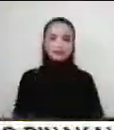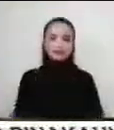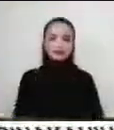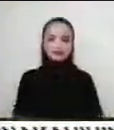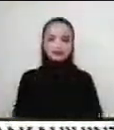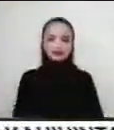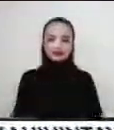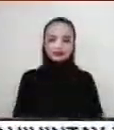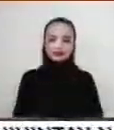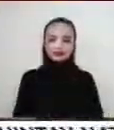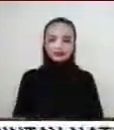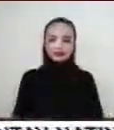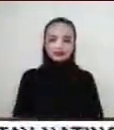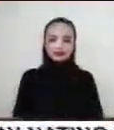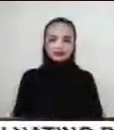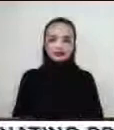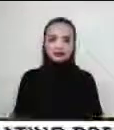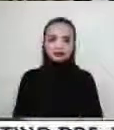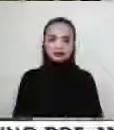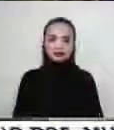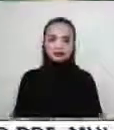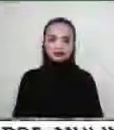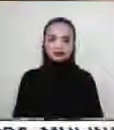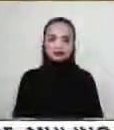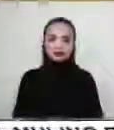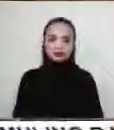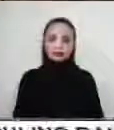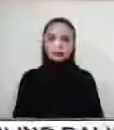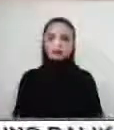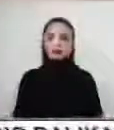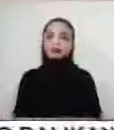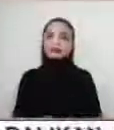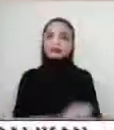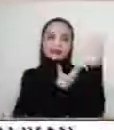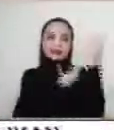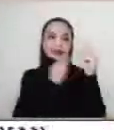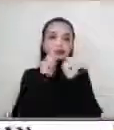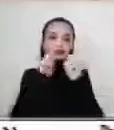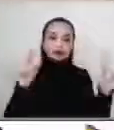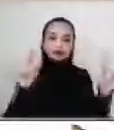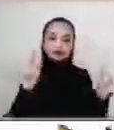week sa New York, Milan at Paris.